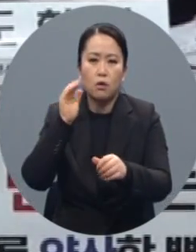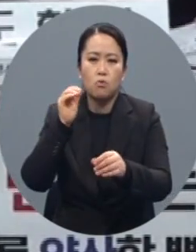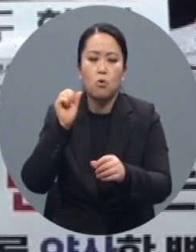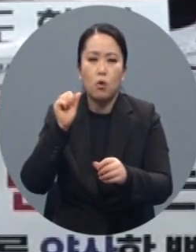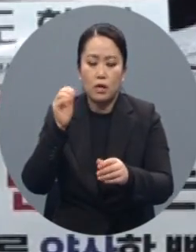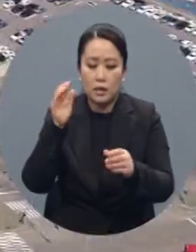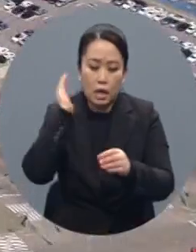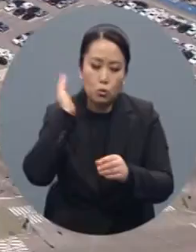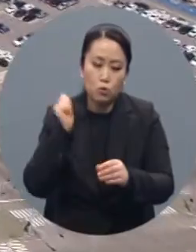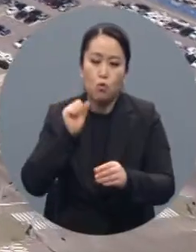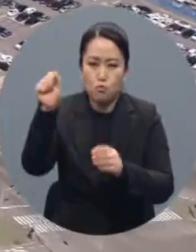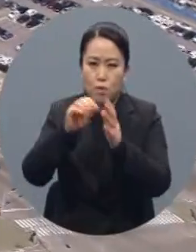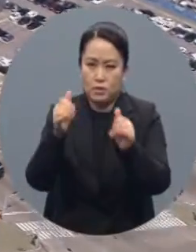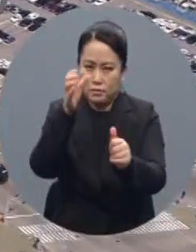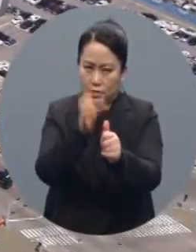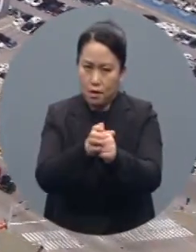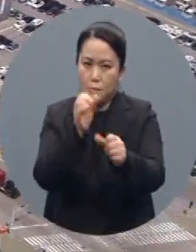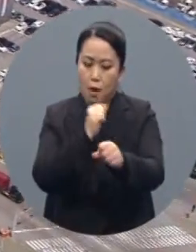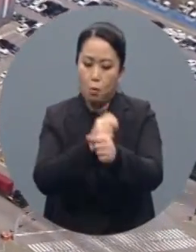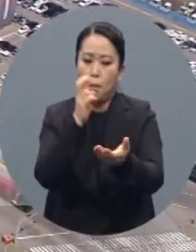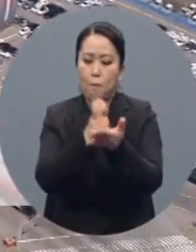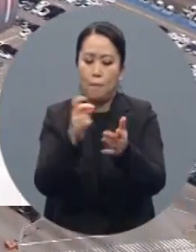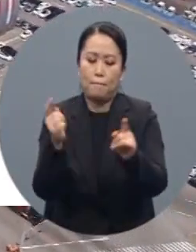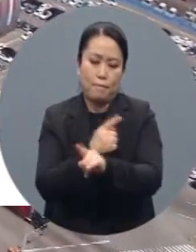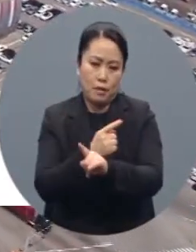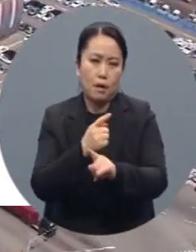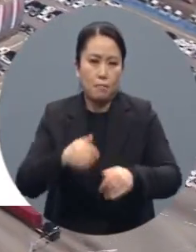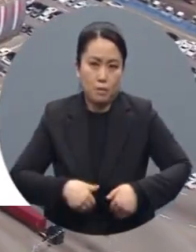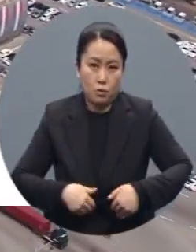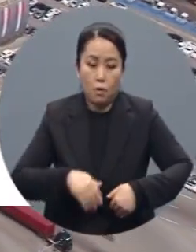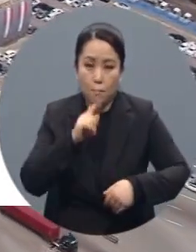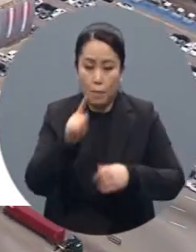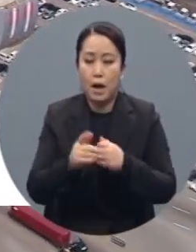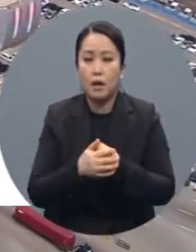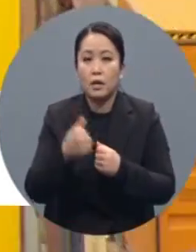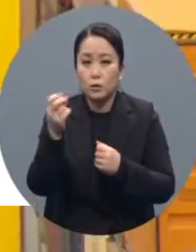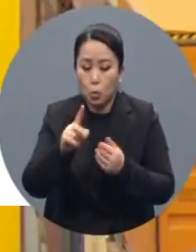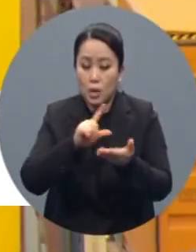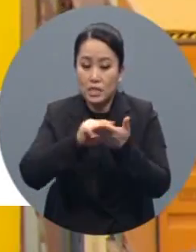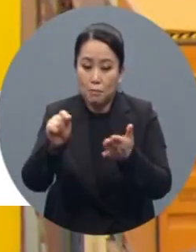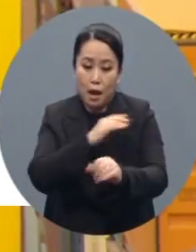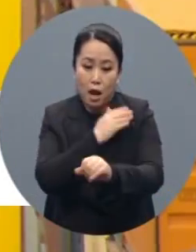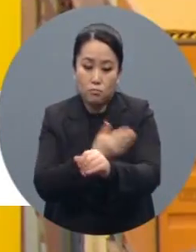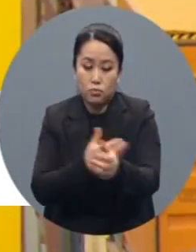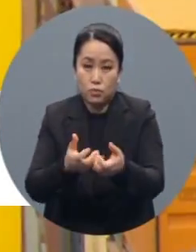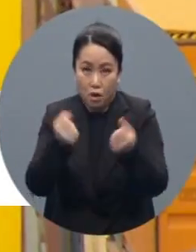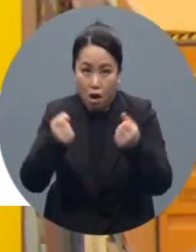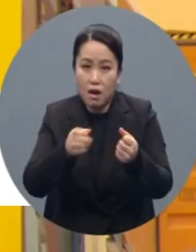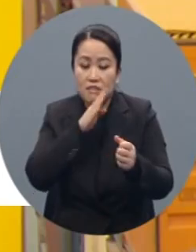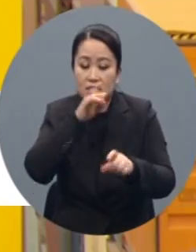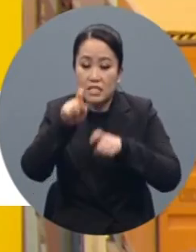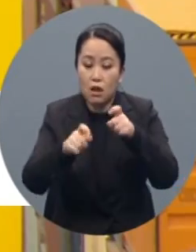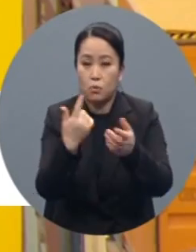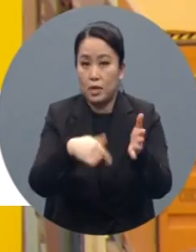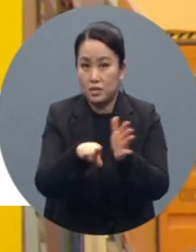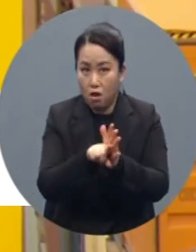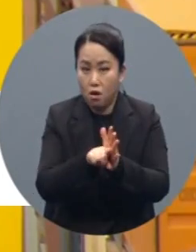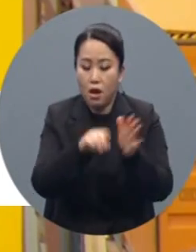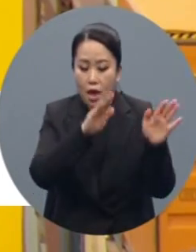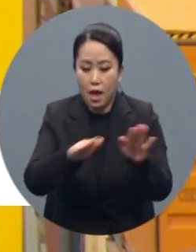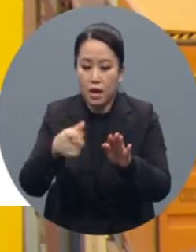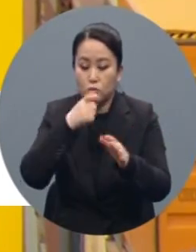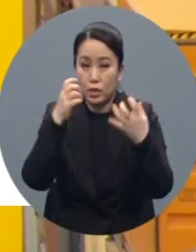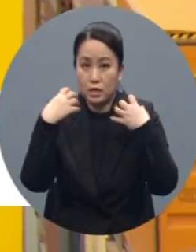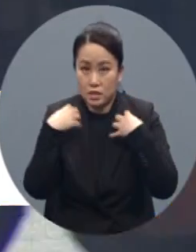주장합니다 또 글로벌 항만 경쟁력 강화와 지방분권 실현을 위해 태양 산천과 방만 공사를